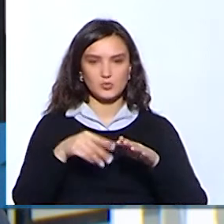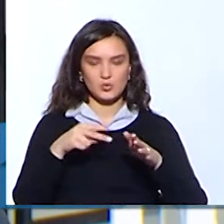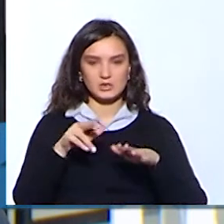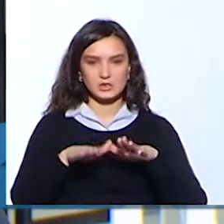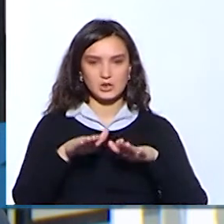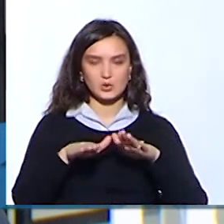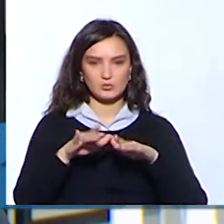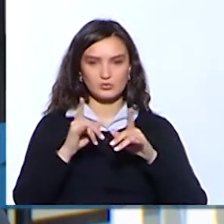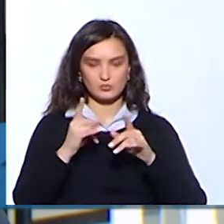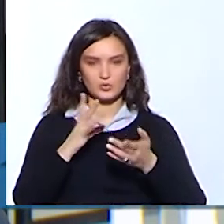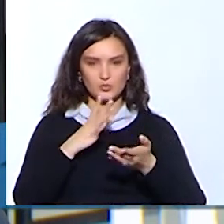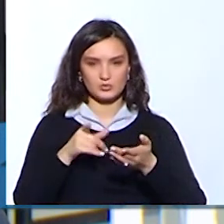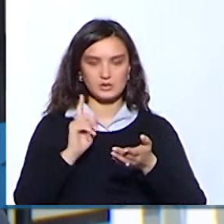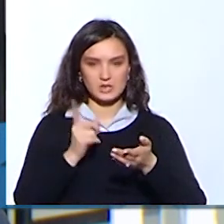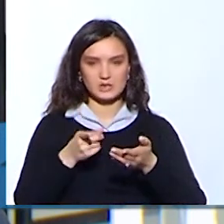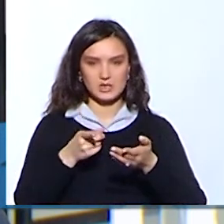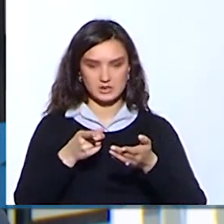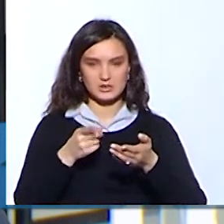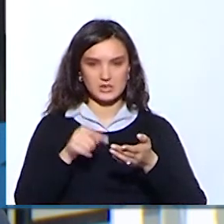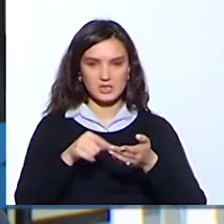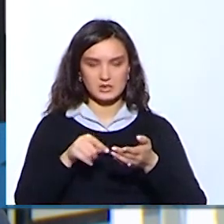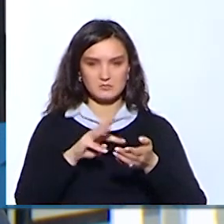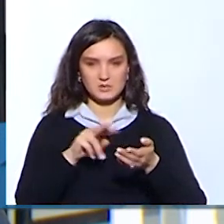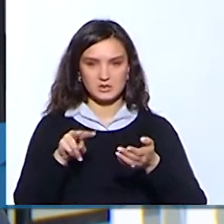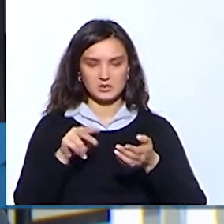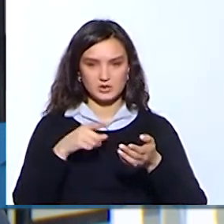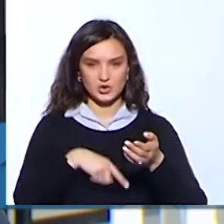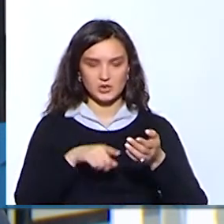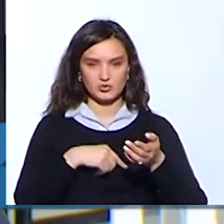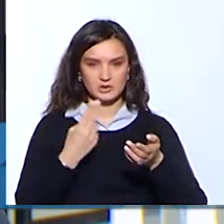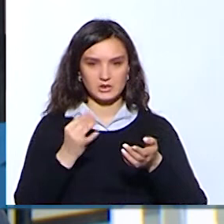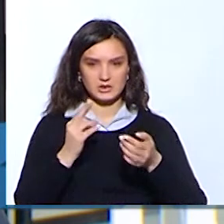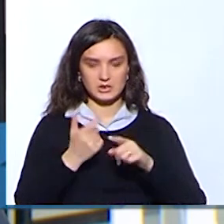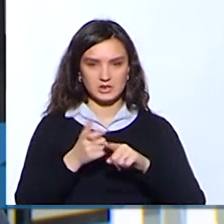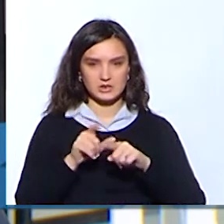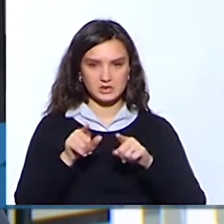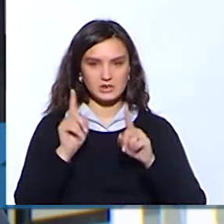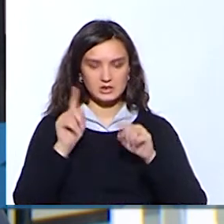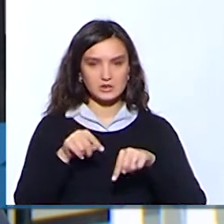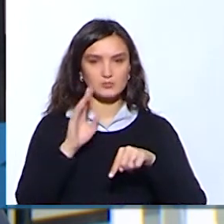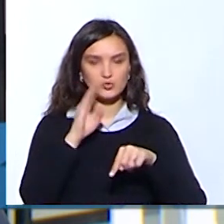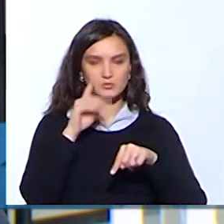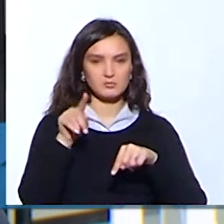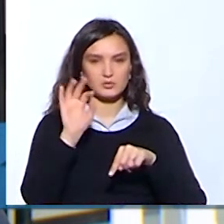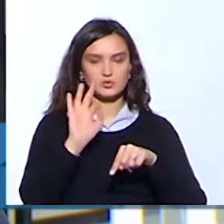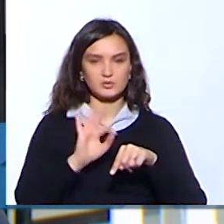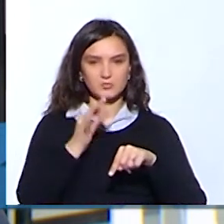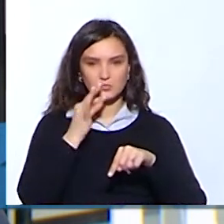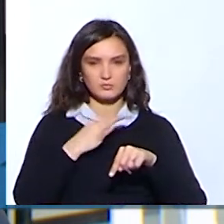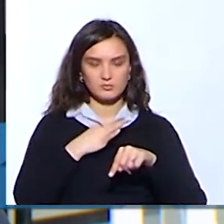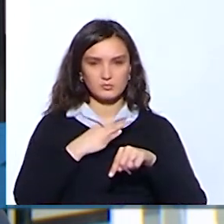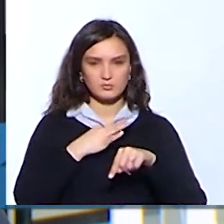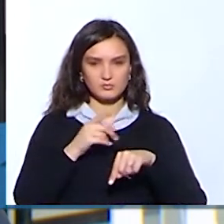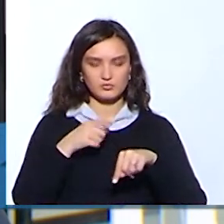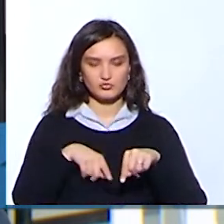კილოიანი ბავშვი უნდა ჰქონდეს უკვე 1000 მილიგრამი შარჩი ცილა. ეს ძალიან ისედაც ისი ფშობლები ხშირად გვეუბნებიან, აი